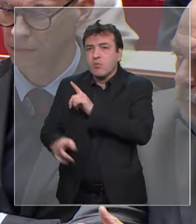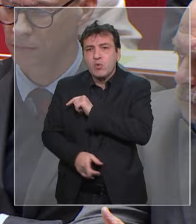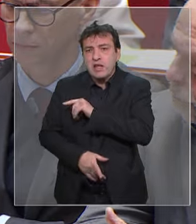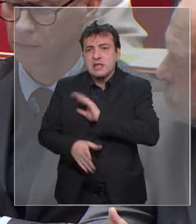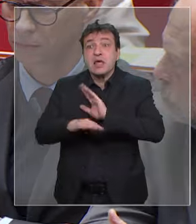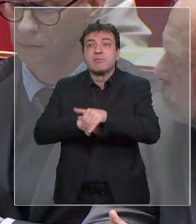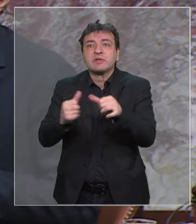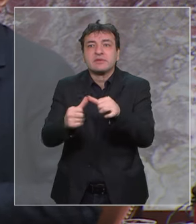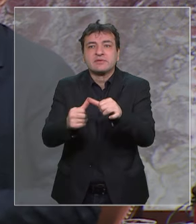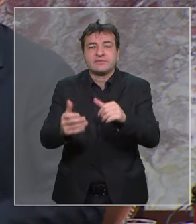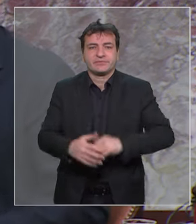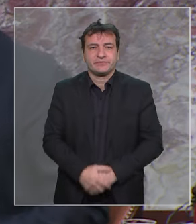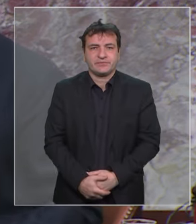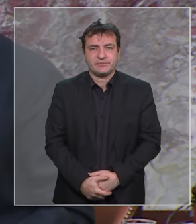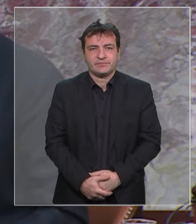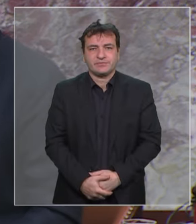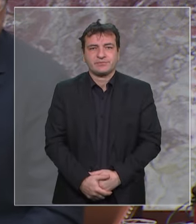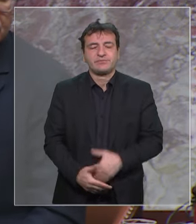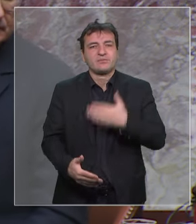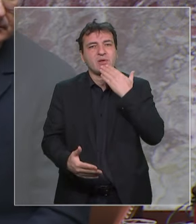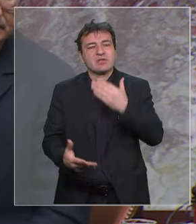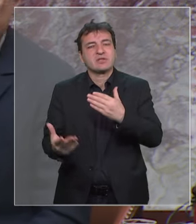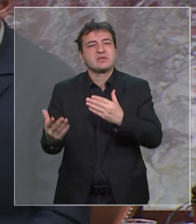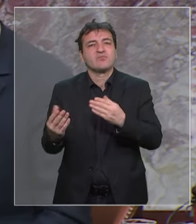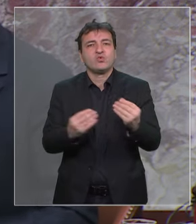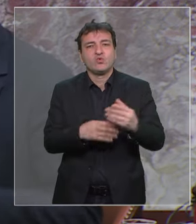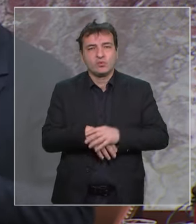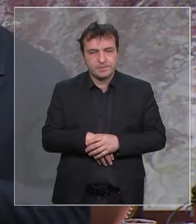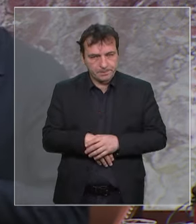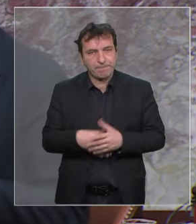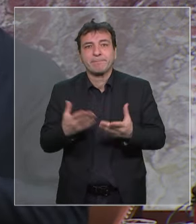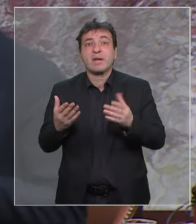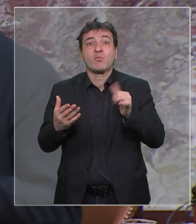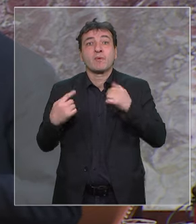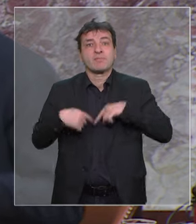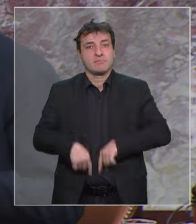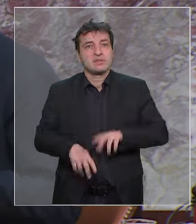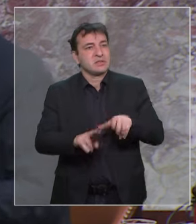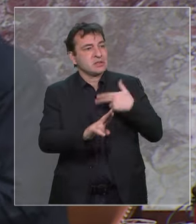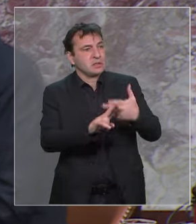Merci beaucoup, Monsieur le Président. La parole est à Madame la Première Ministre.